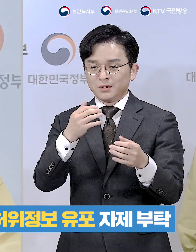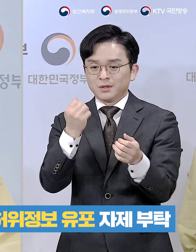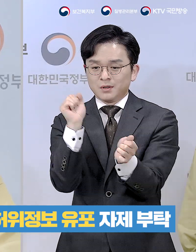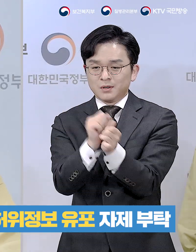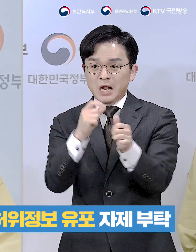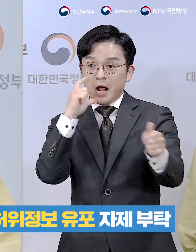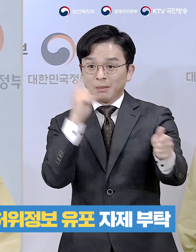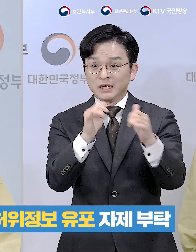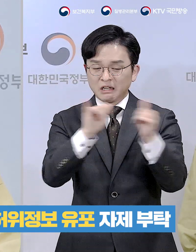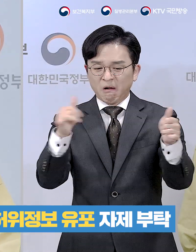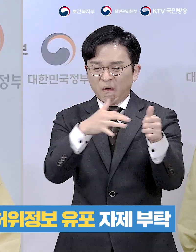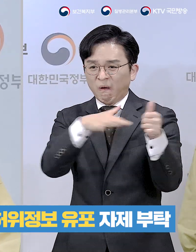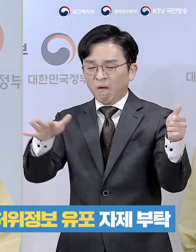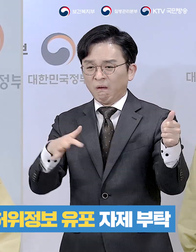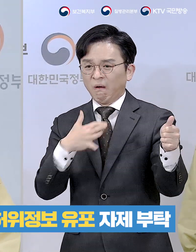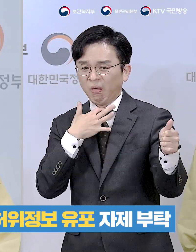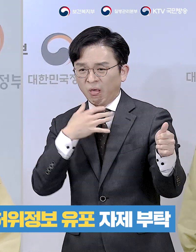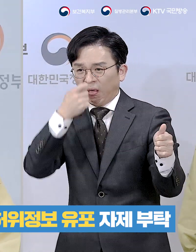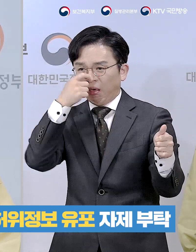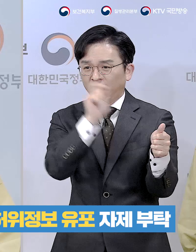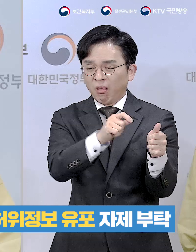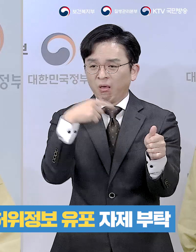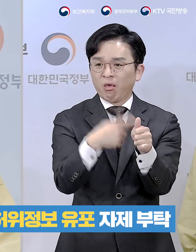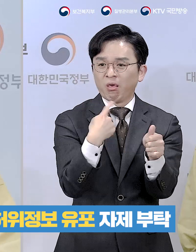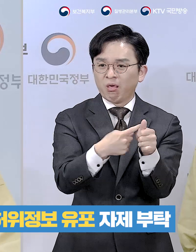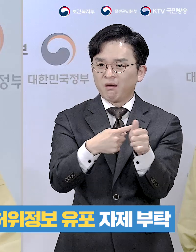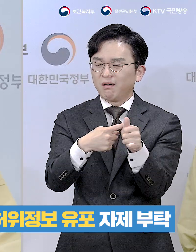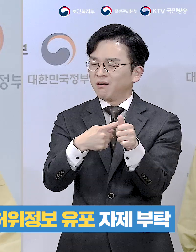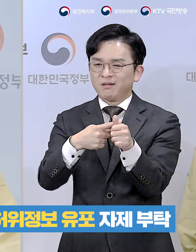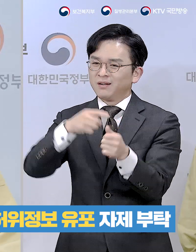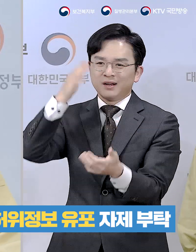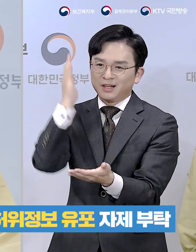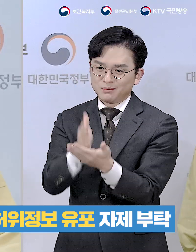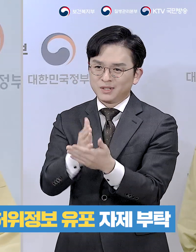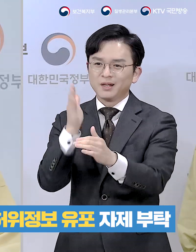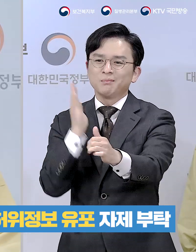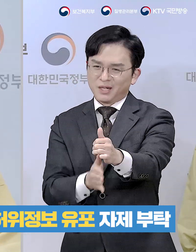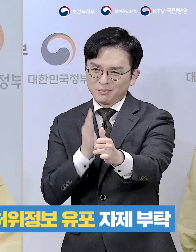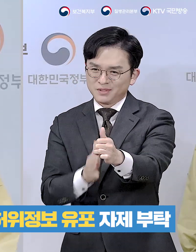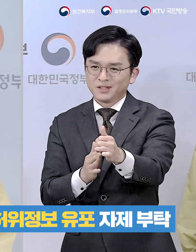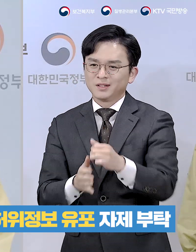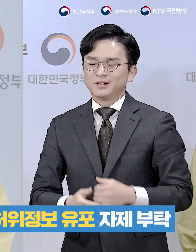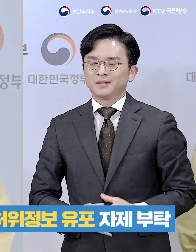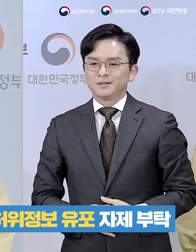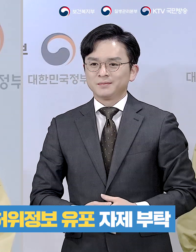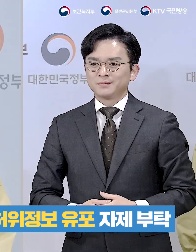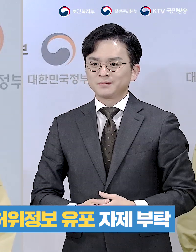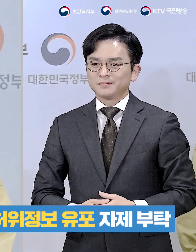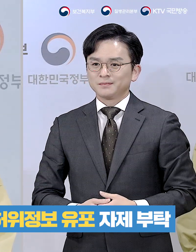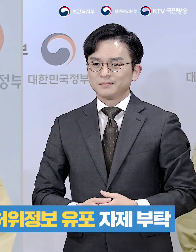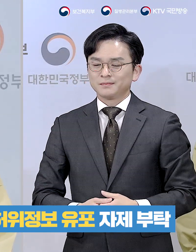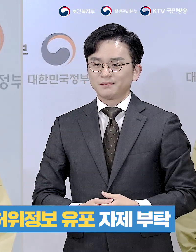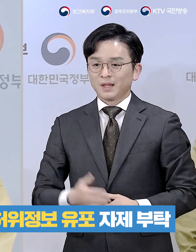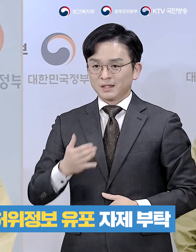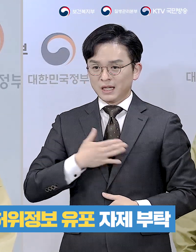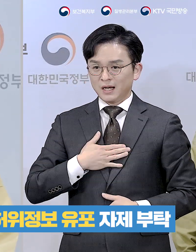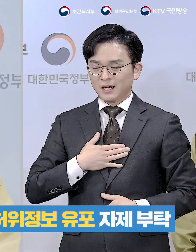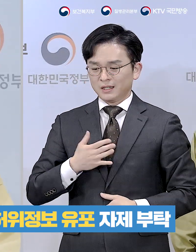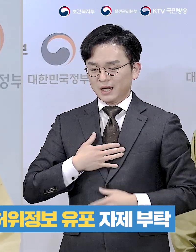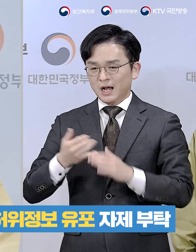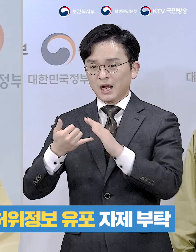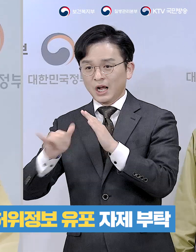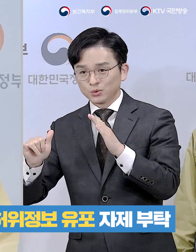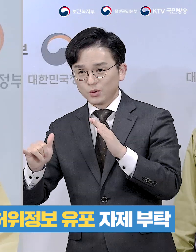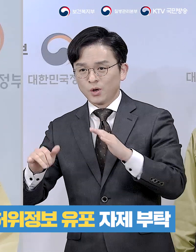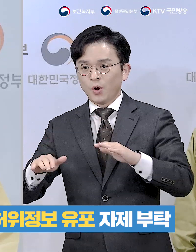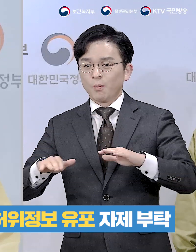것입니다. 확진자를 낙인 찍고 허위 왜곡 정보를 유포하거나 책임을 전가하는 행동은 삼가해 주시기를